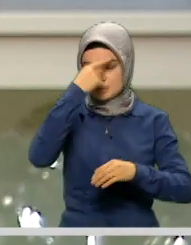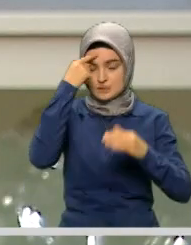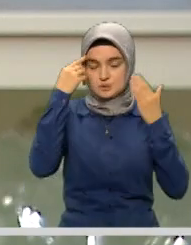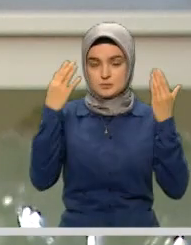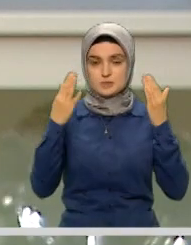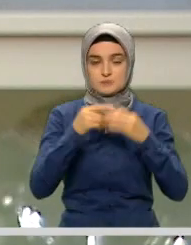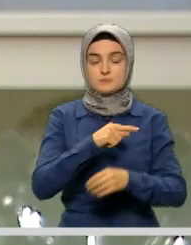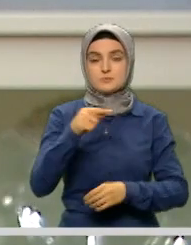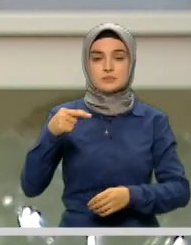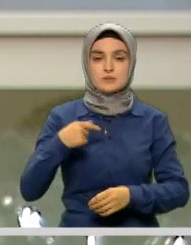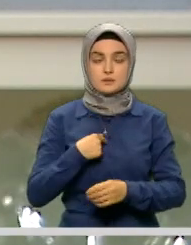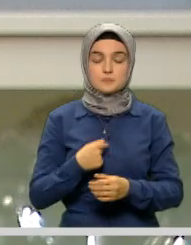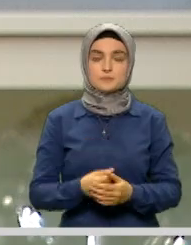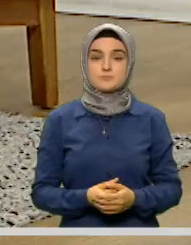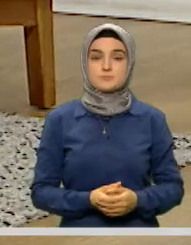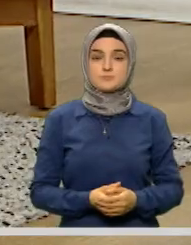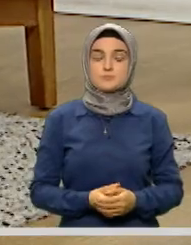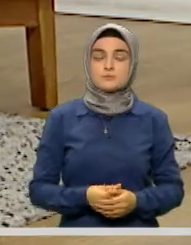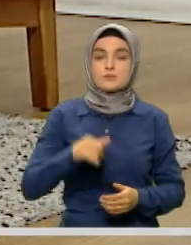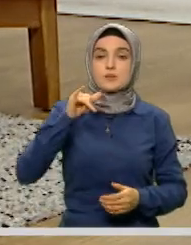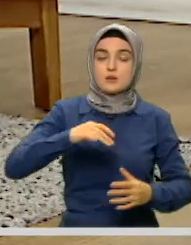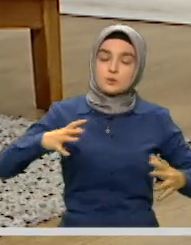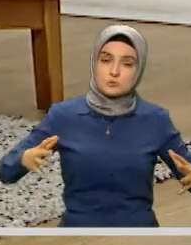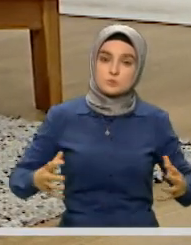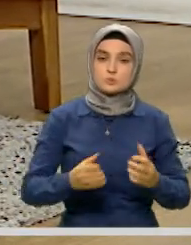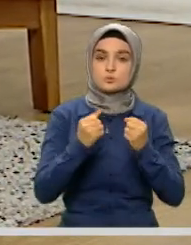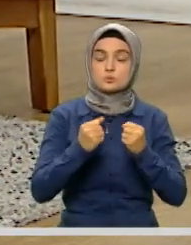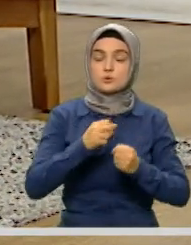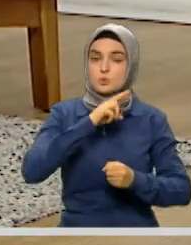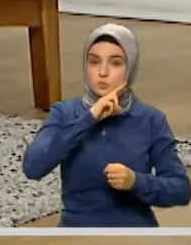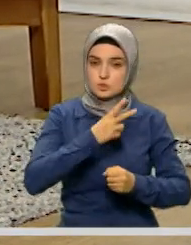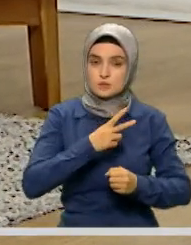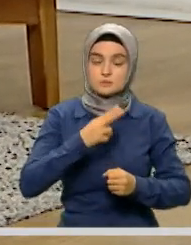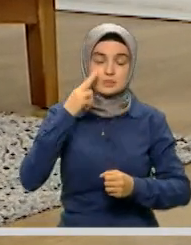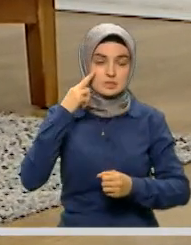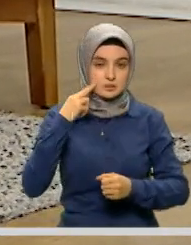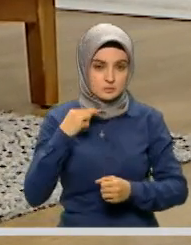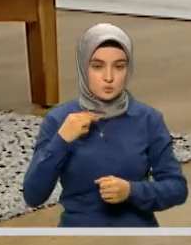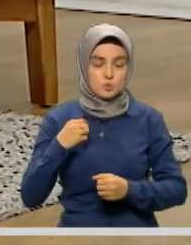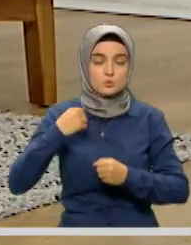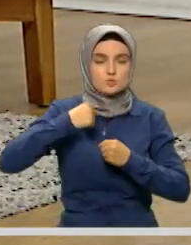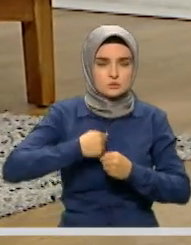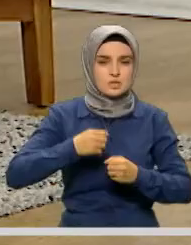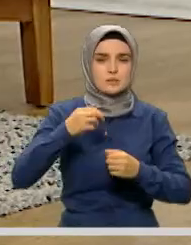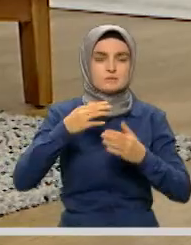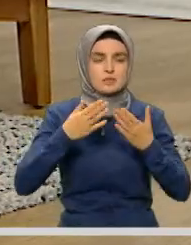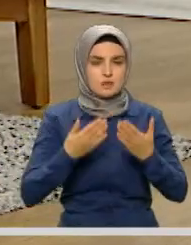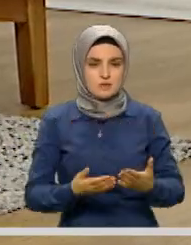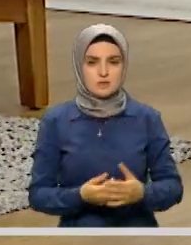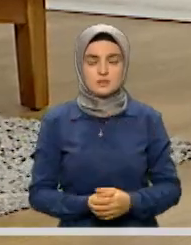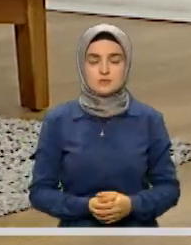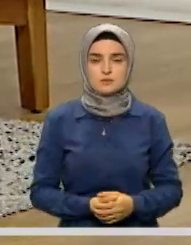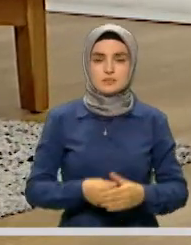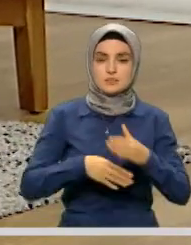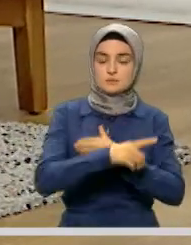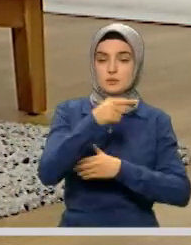bizlere. Ve hakkıyla kurtularak, günahlarımızdan arınarak, yüklerimizden arınarak